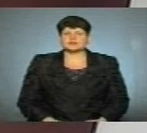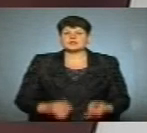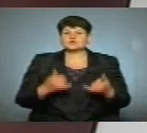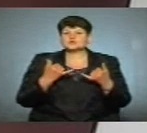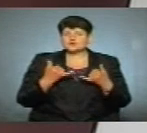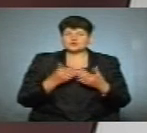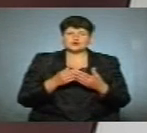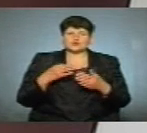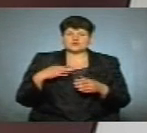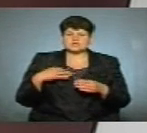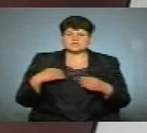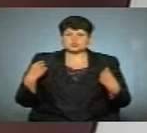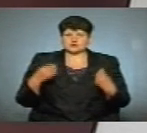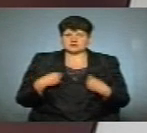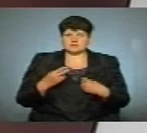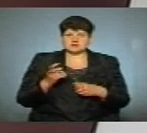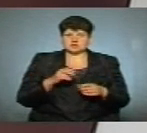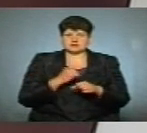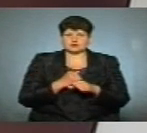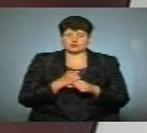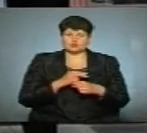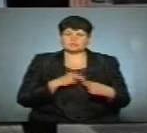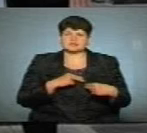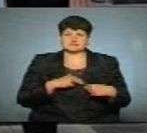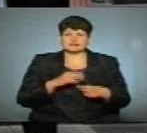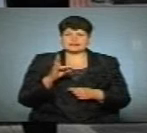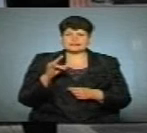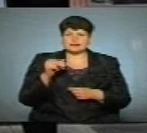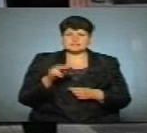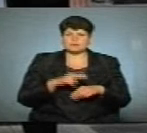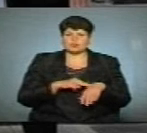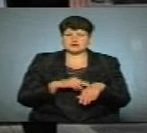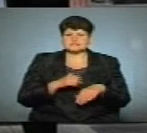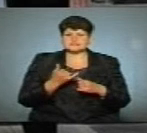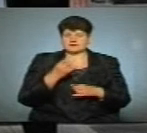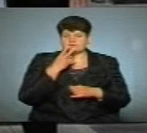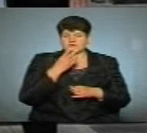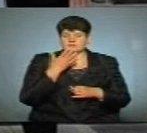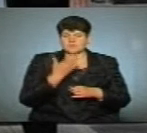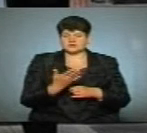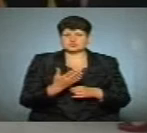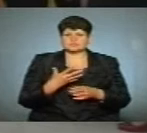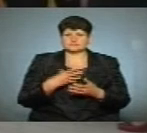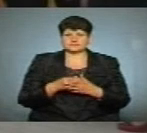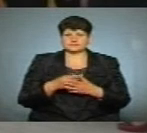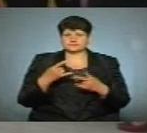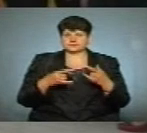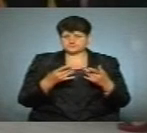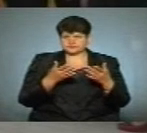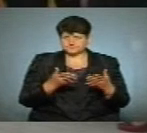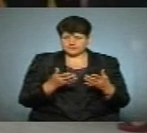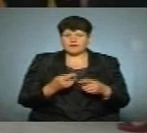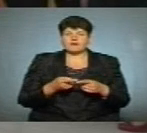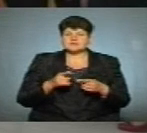Сьогодні у вишитих сорочках на роботу прийшли також працівники Нацполіції. Зараз ви бачите їх на своїх екранах. А